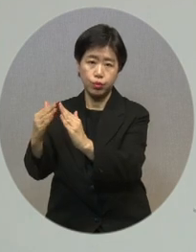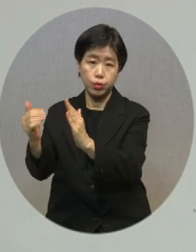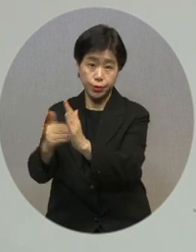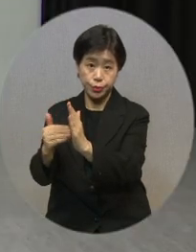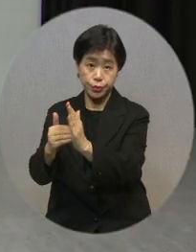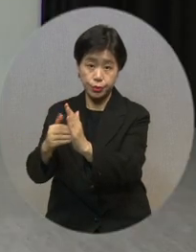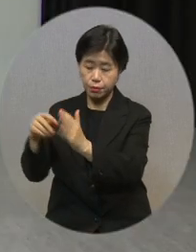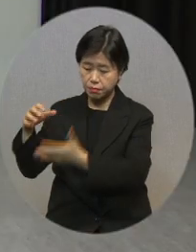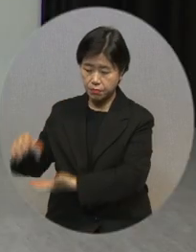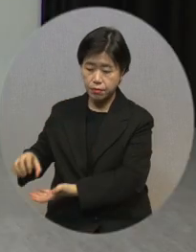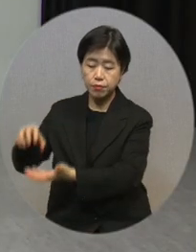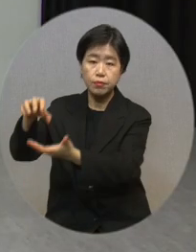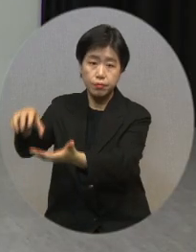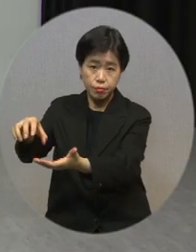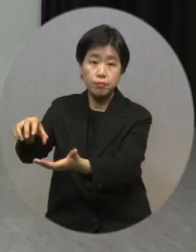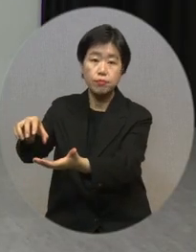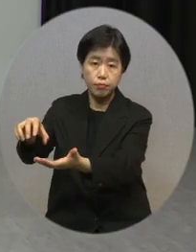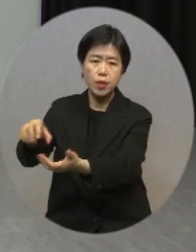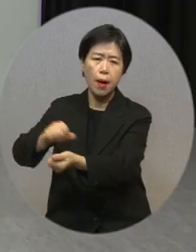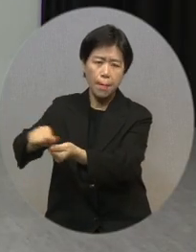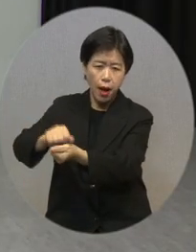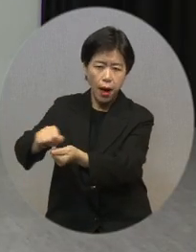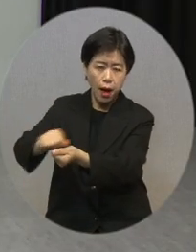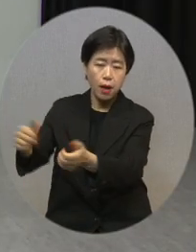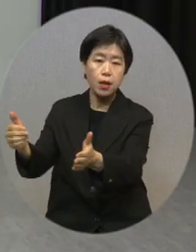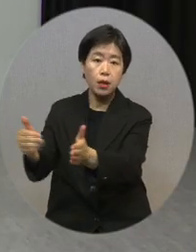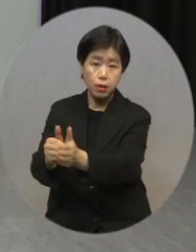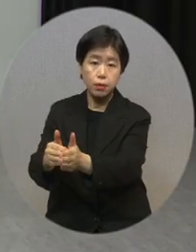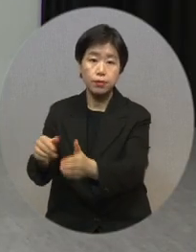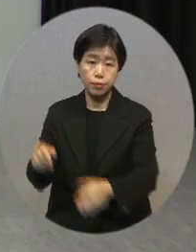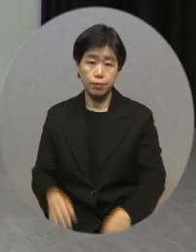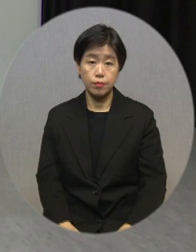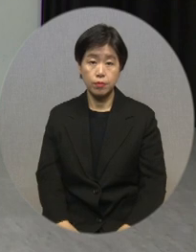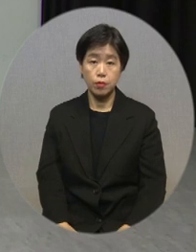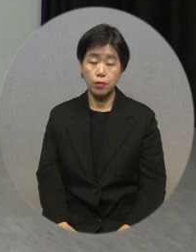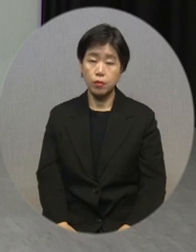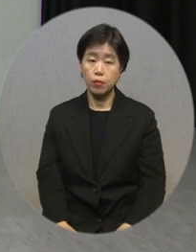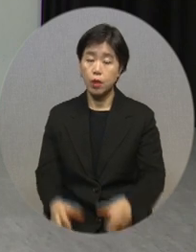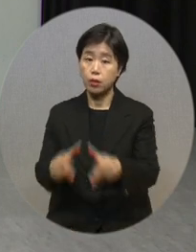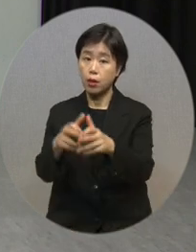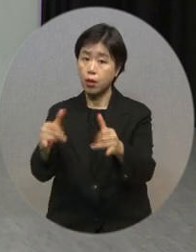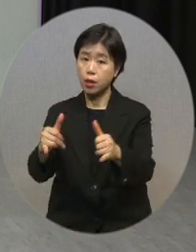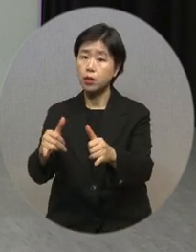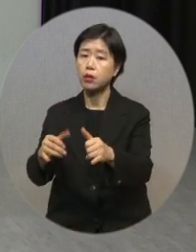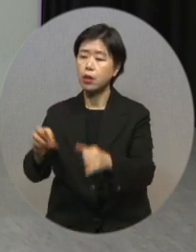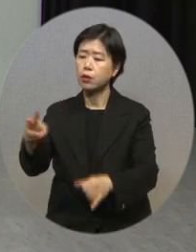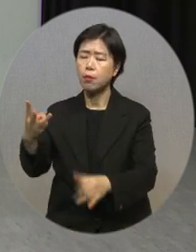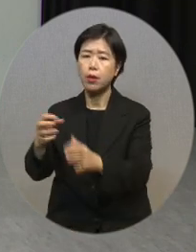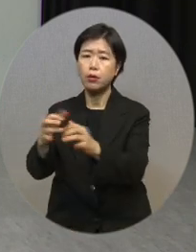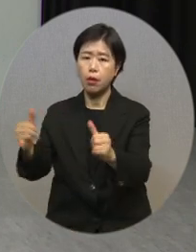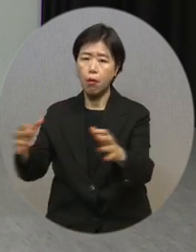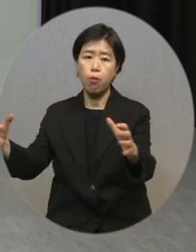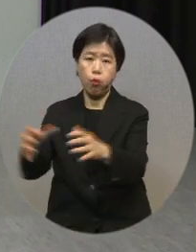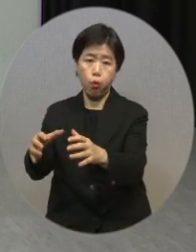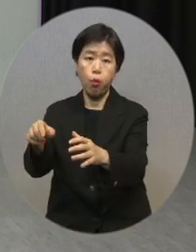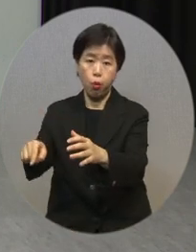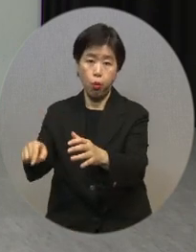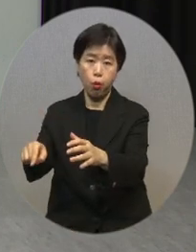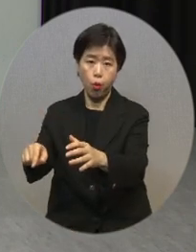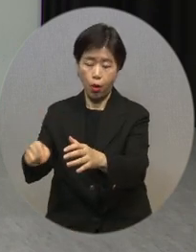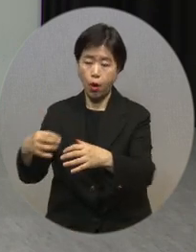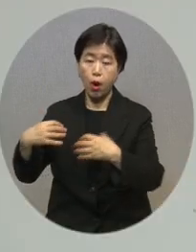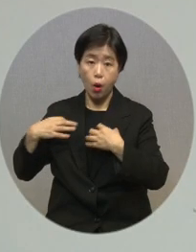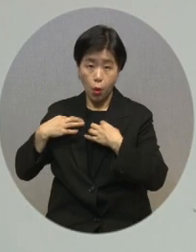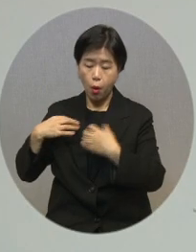겁니다. 그거는 거기 그들의 한 아이디어였네요. 200그 거의 한 300명 가까운 근로자 장애인 근로자들만 일을 그